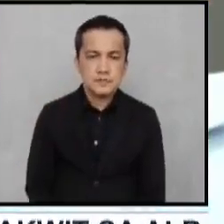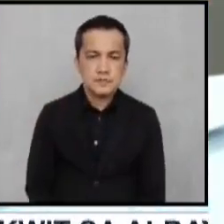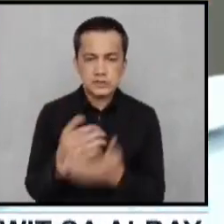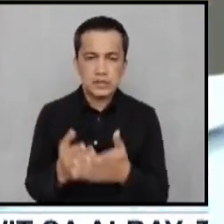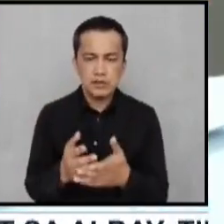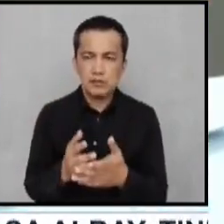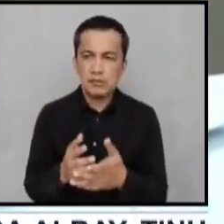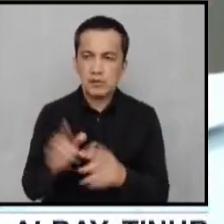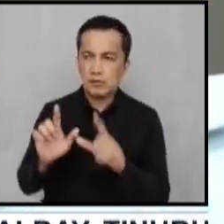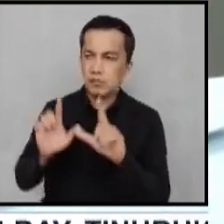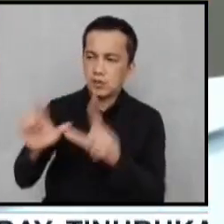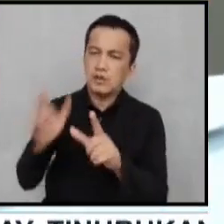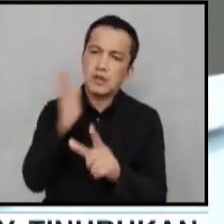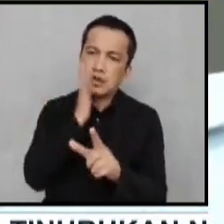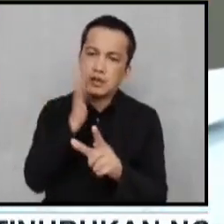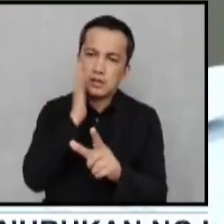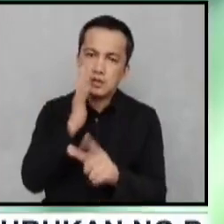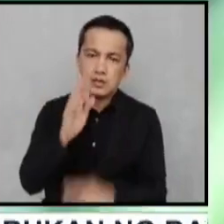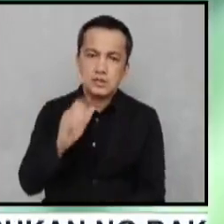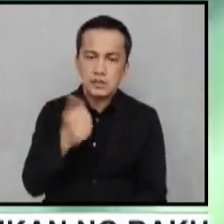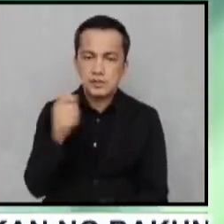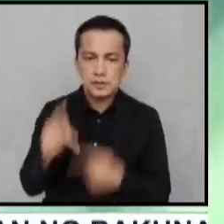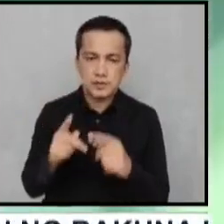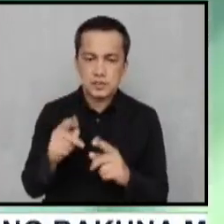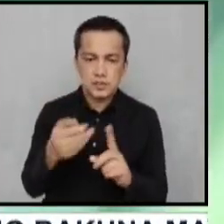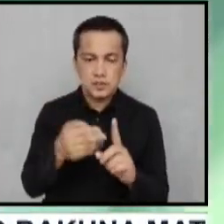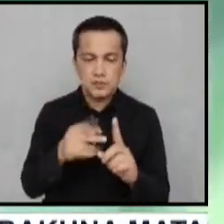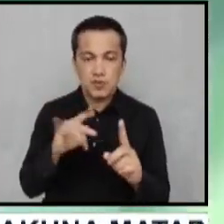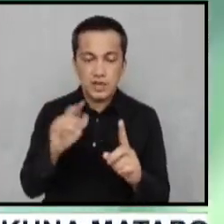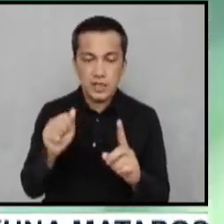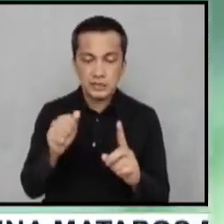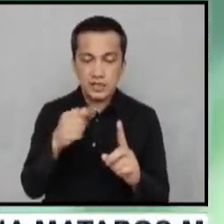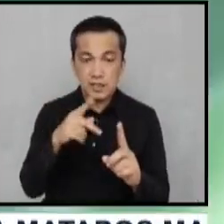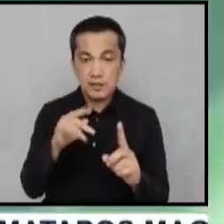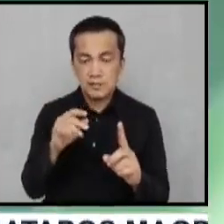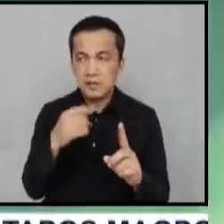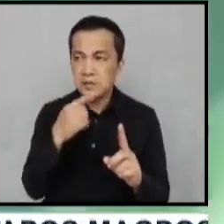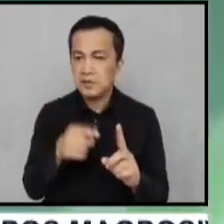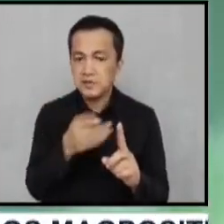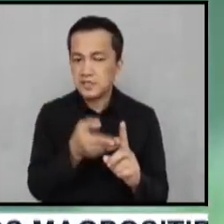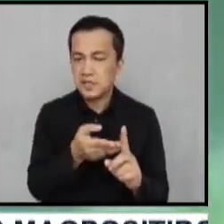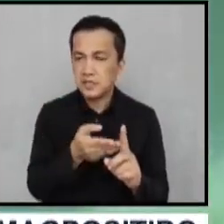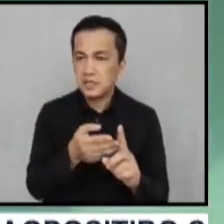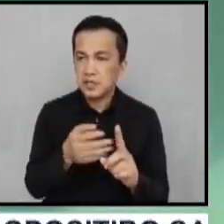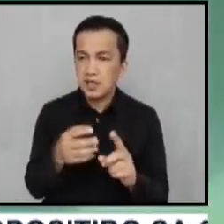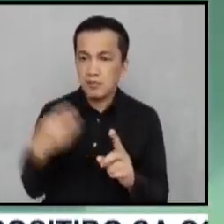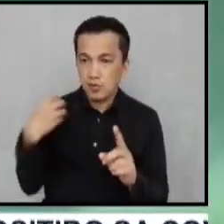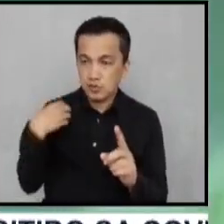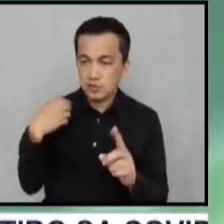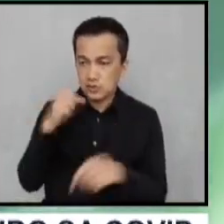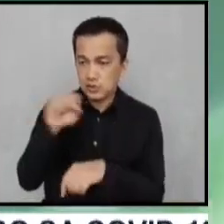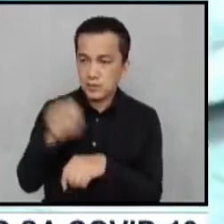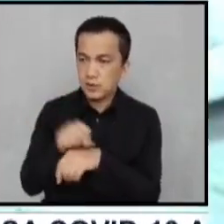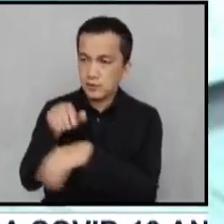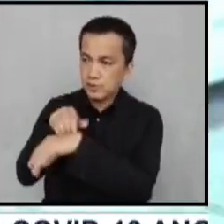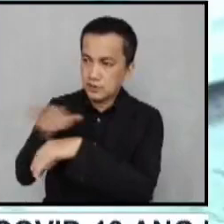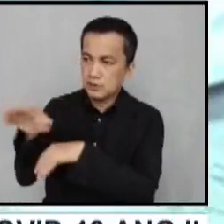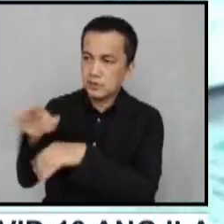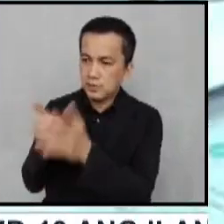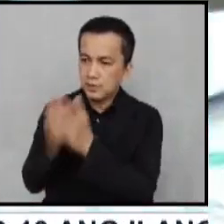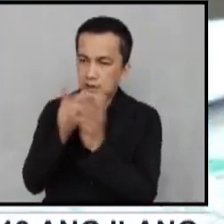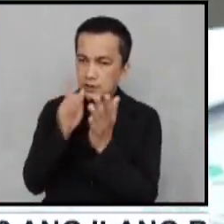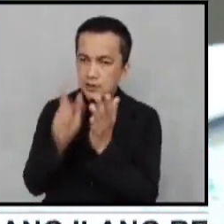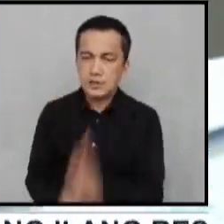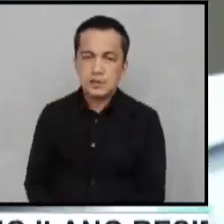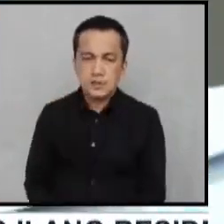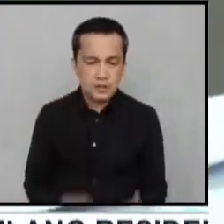tao tulad ng OFW na si Paula. Sabi ni Paula, sa kanyang amo sa Singapore pa ipinadala ang demand letter. Kaya